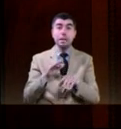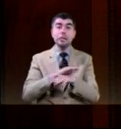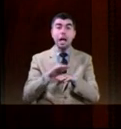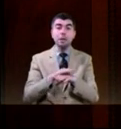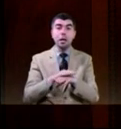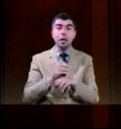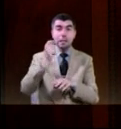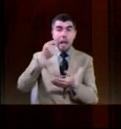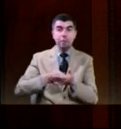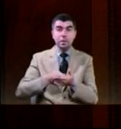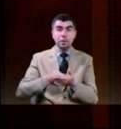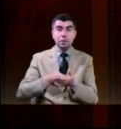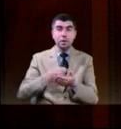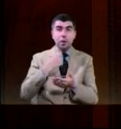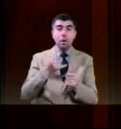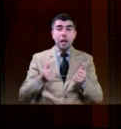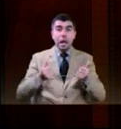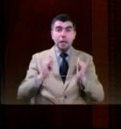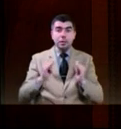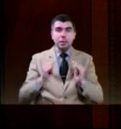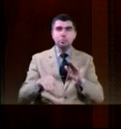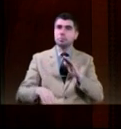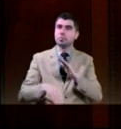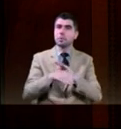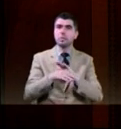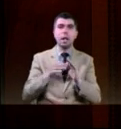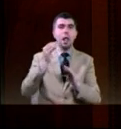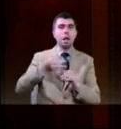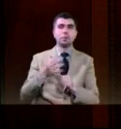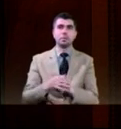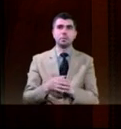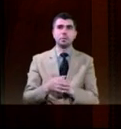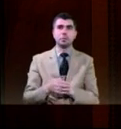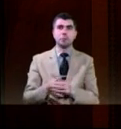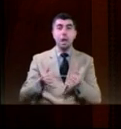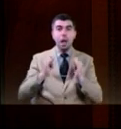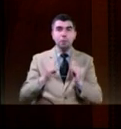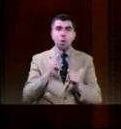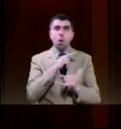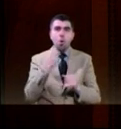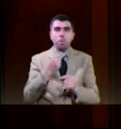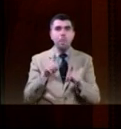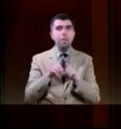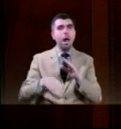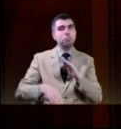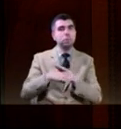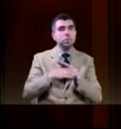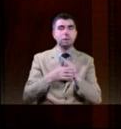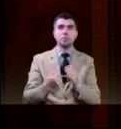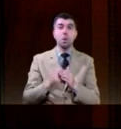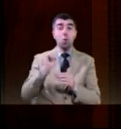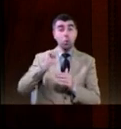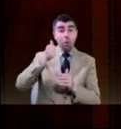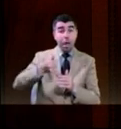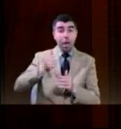ماشي مضمونة، راه هاد الكراسي لابد سنغادروها، الكراسي ديال الحكومة لابد سنغادروها، ولكن